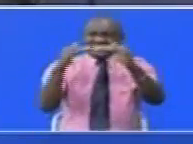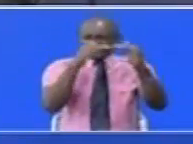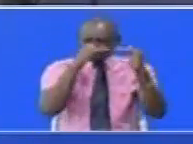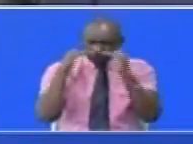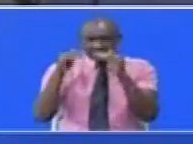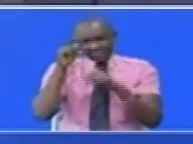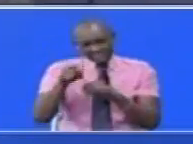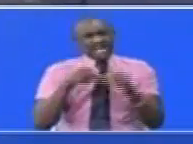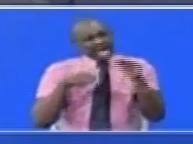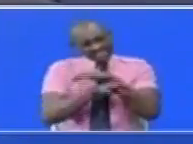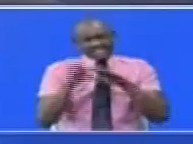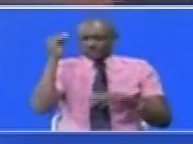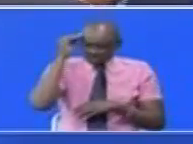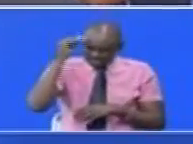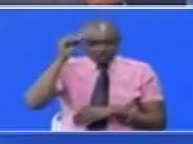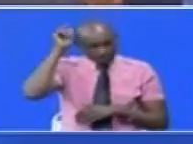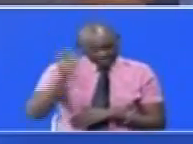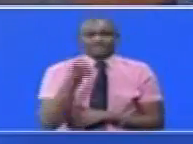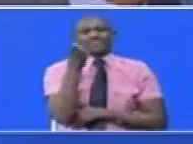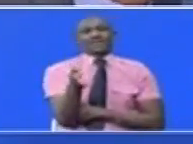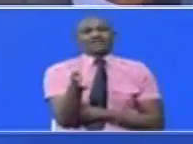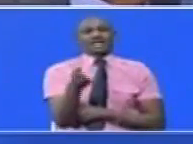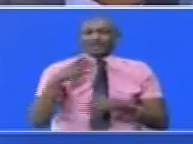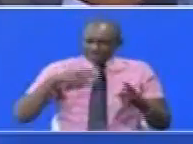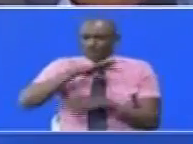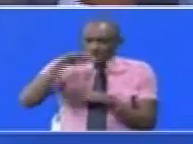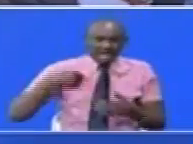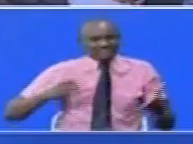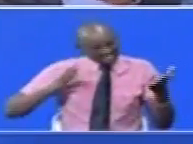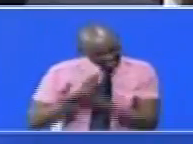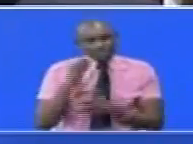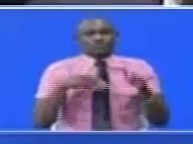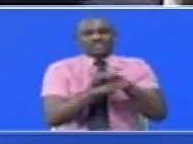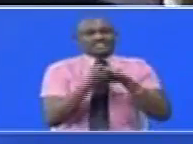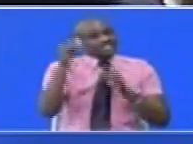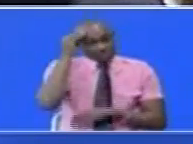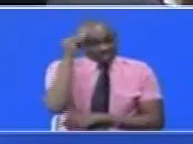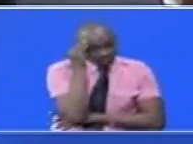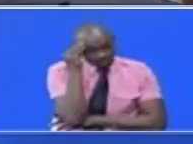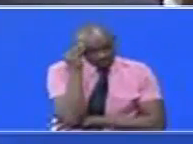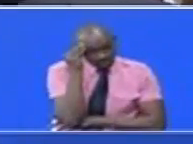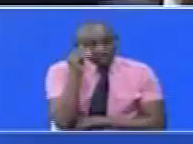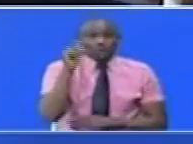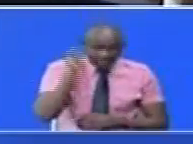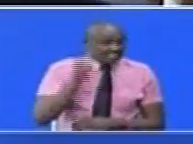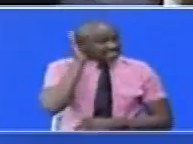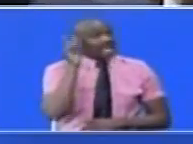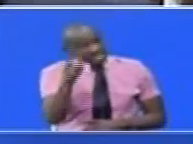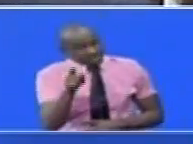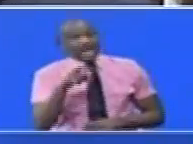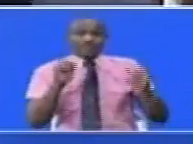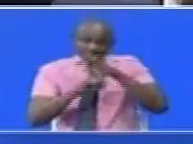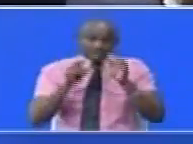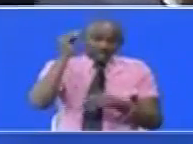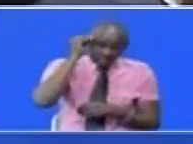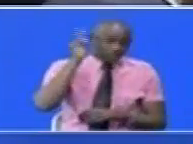access to education is a critical issue for our country and everyone has a right to access. Tutaweza kusikizwa na pia tutaweza kusikiza wizara ya elimu